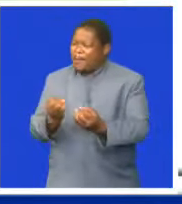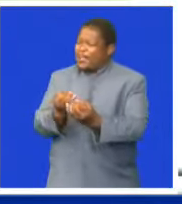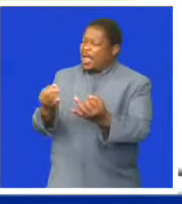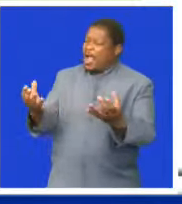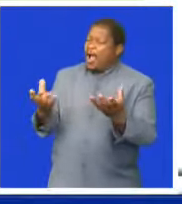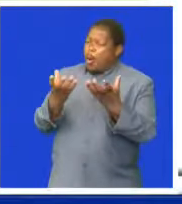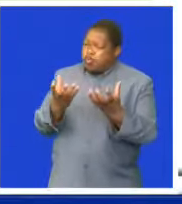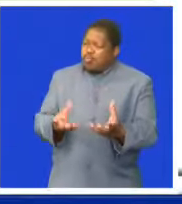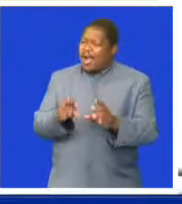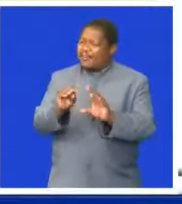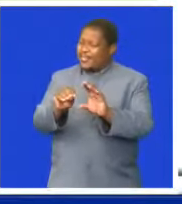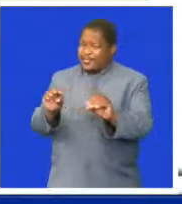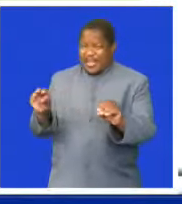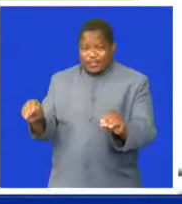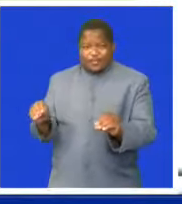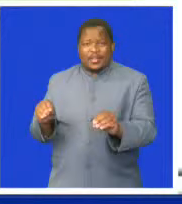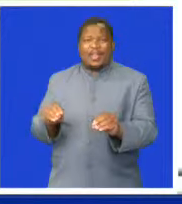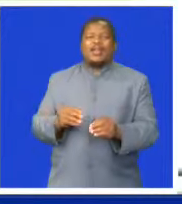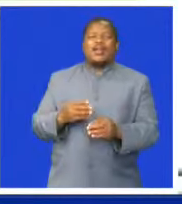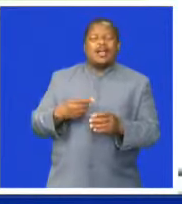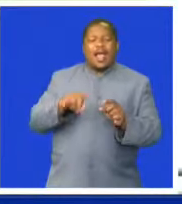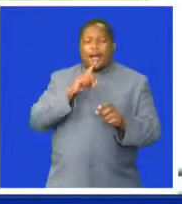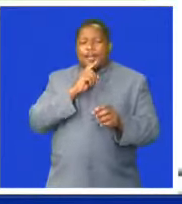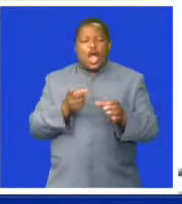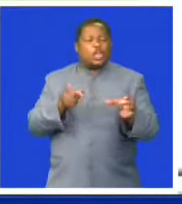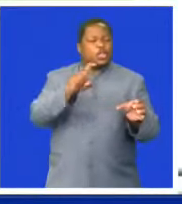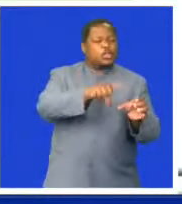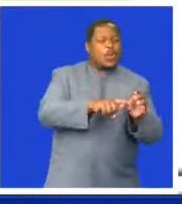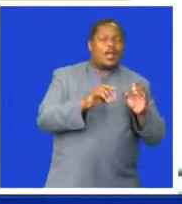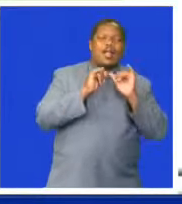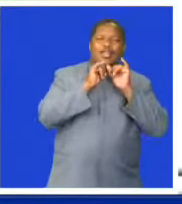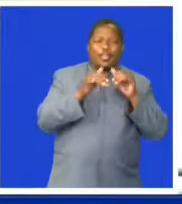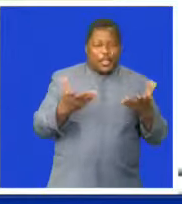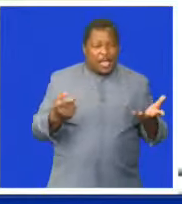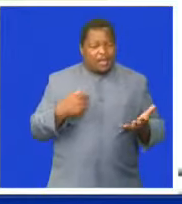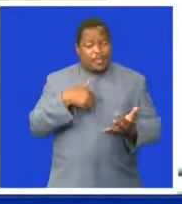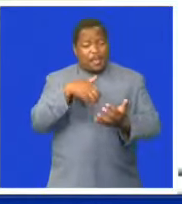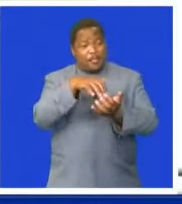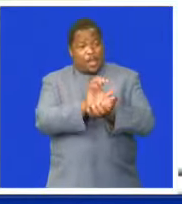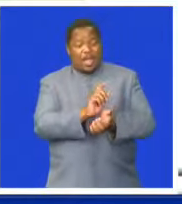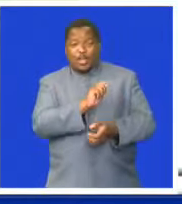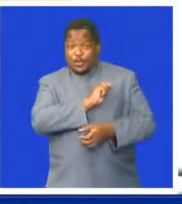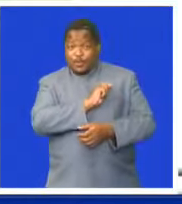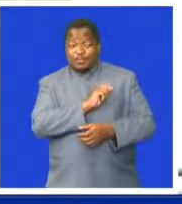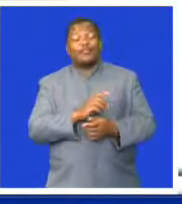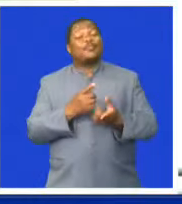usetolauthokala labaningakhulu njengoba usho takhiwo lesethambaukuthi